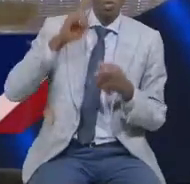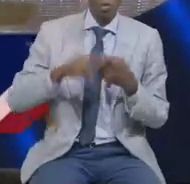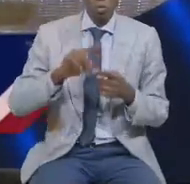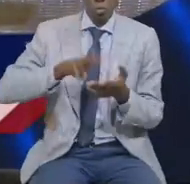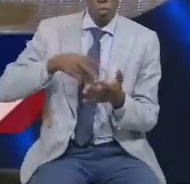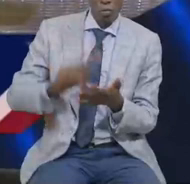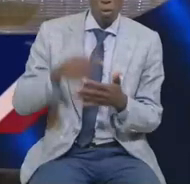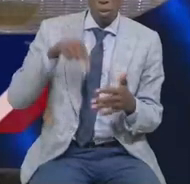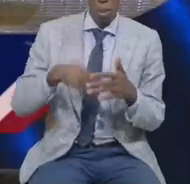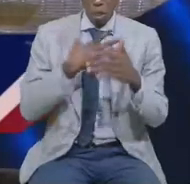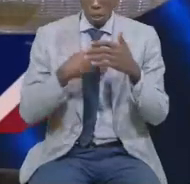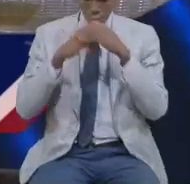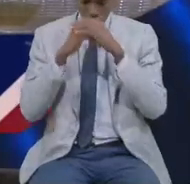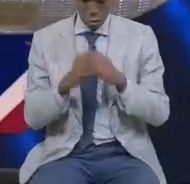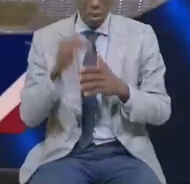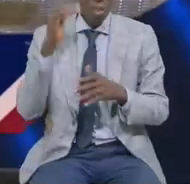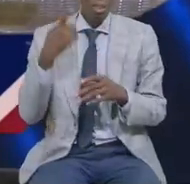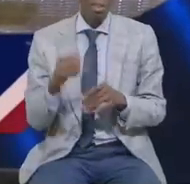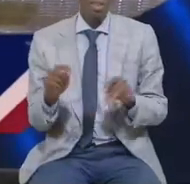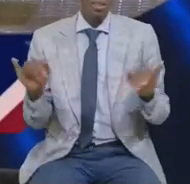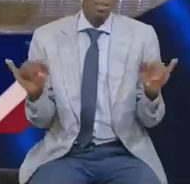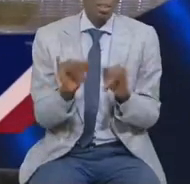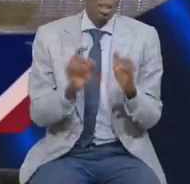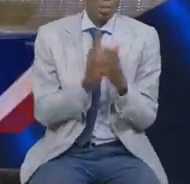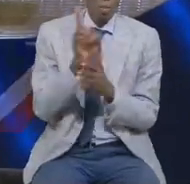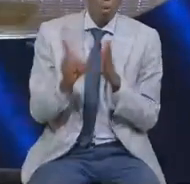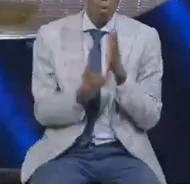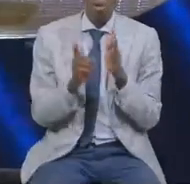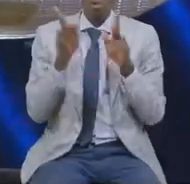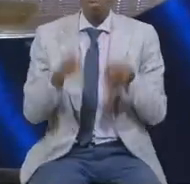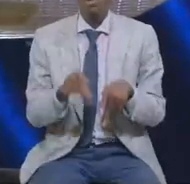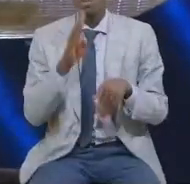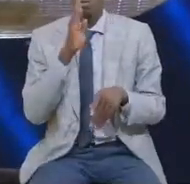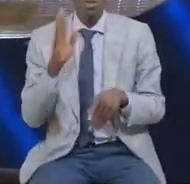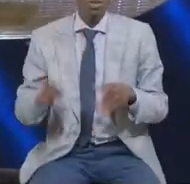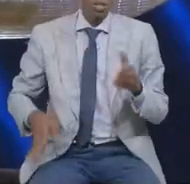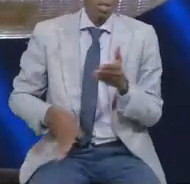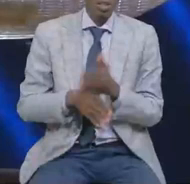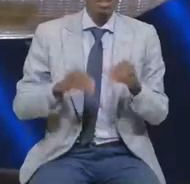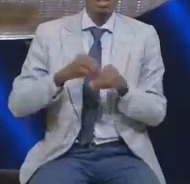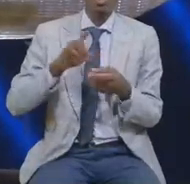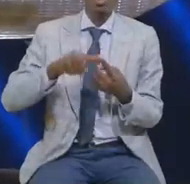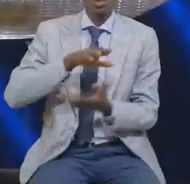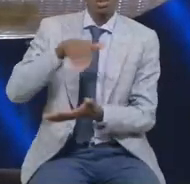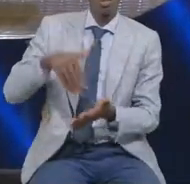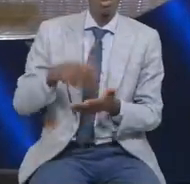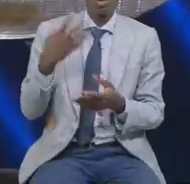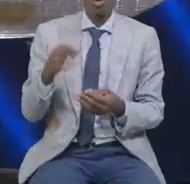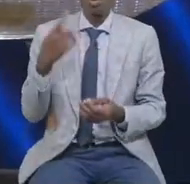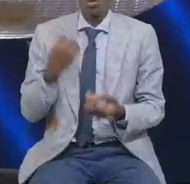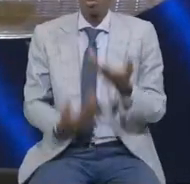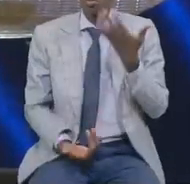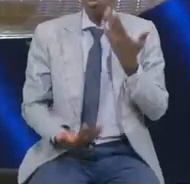se prosternera pas et n'adorera pas, sera jeté à l'instant même au milieu d'une